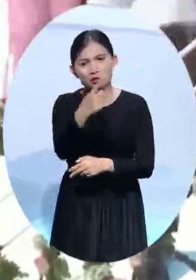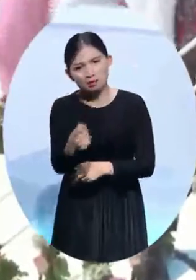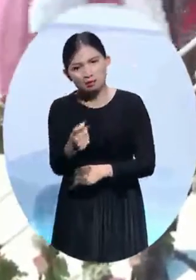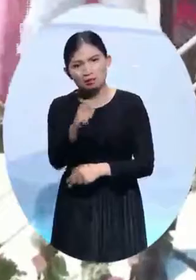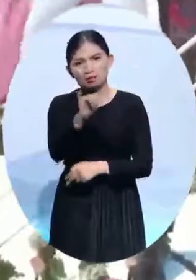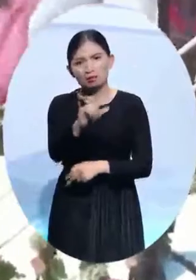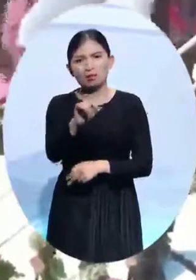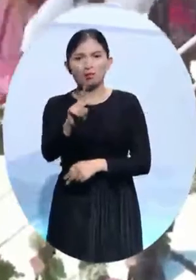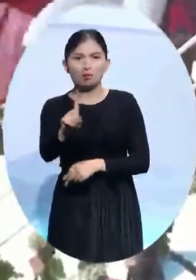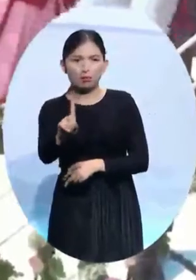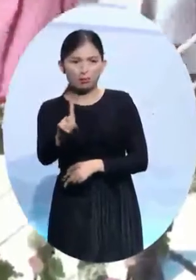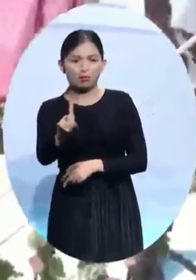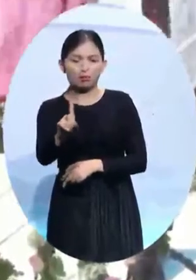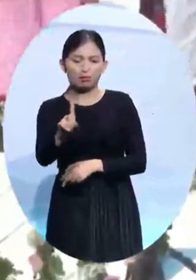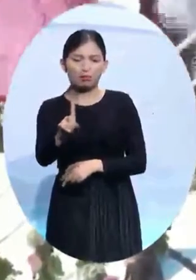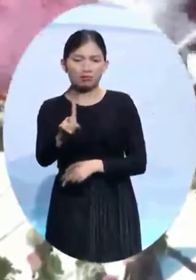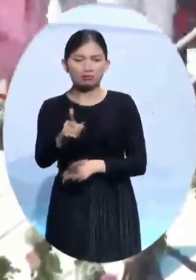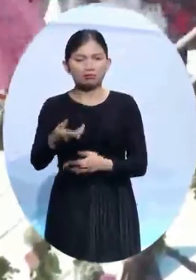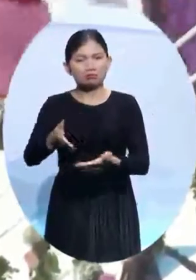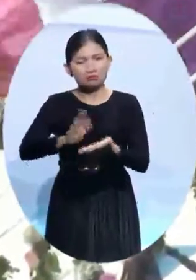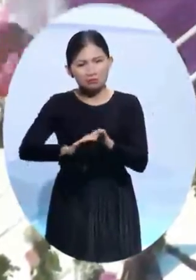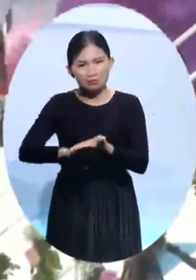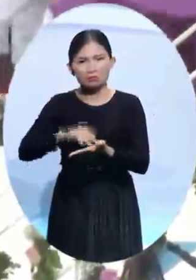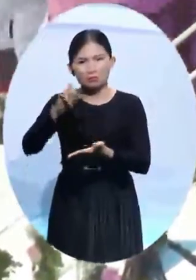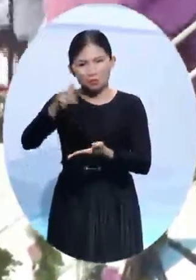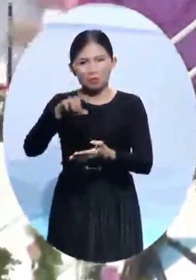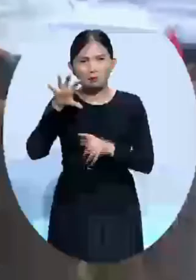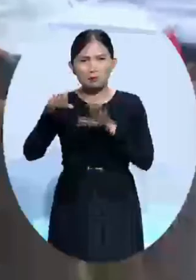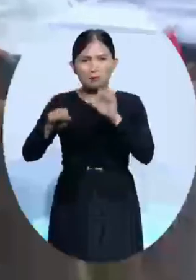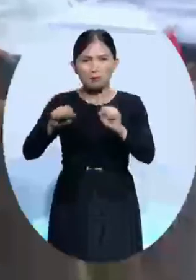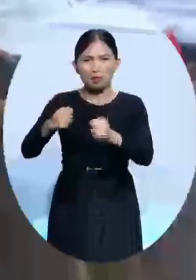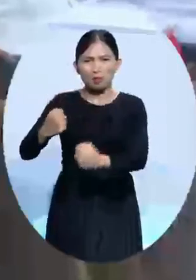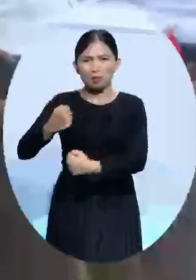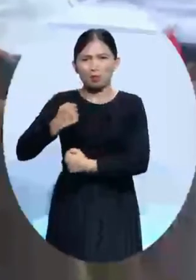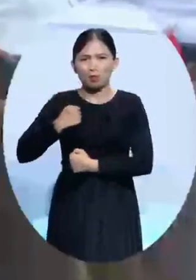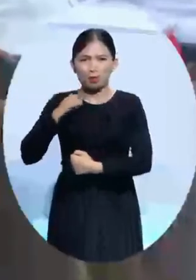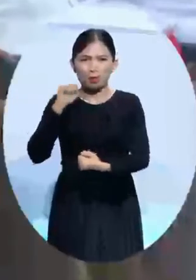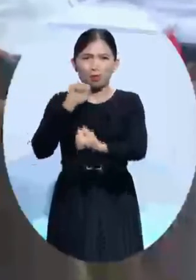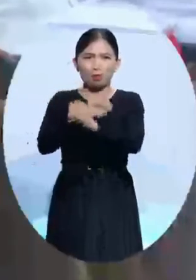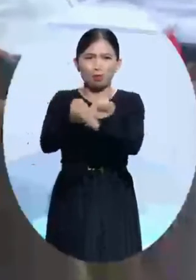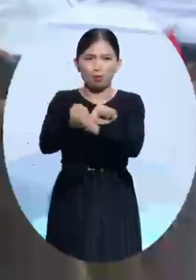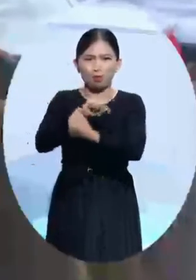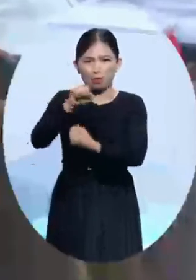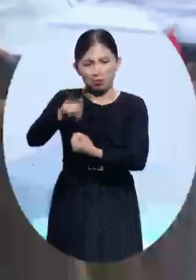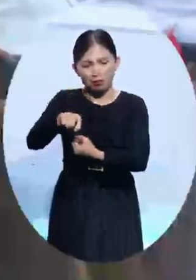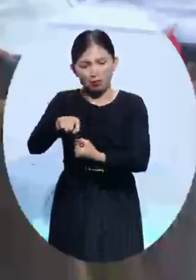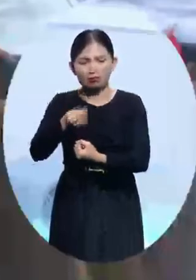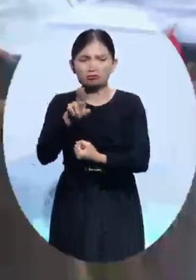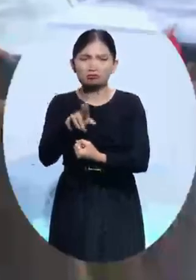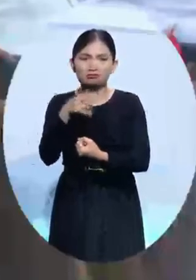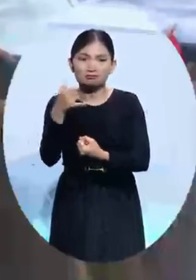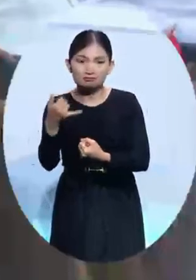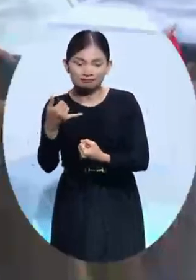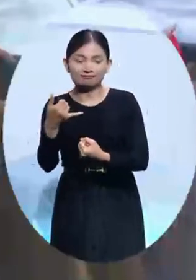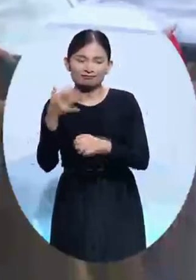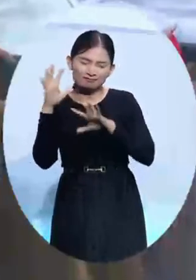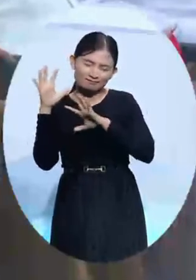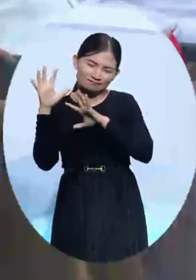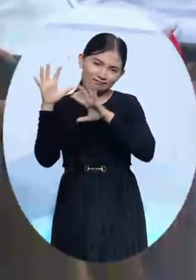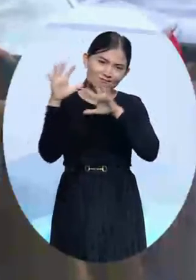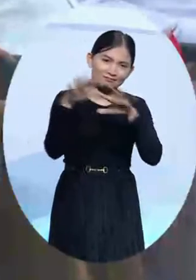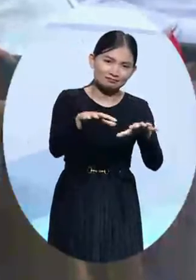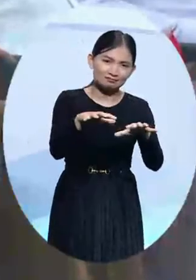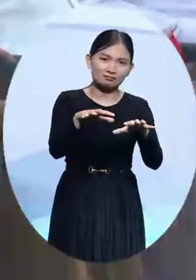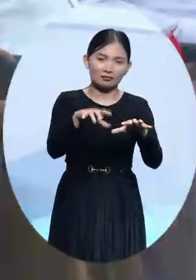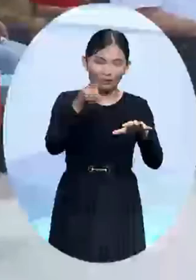và Raúl Castro cùng các chiến sĩ khác bị tù giam. Tuy nhiên, cuộc tấn công Moncada đã mở ra một trang sử mới cho cách mạng